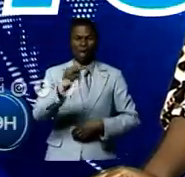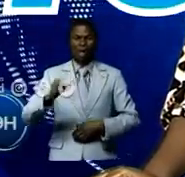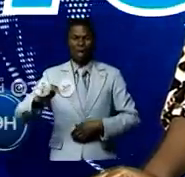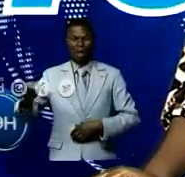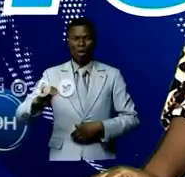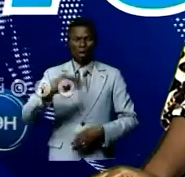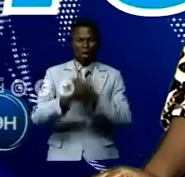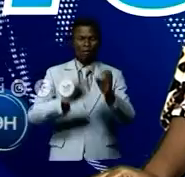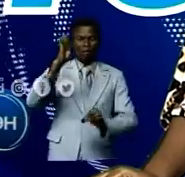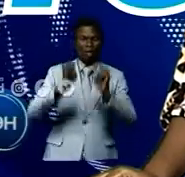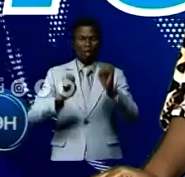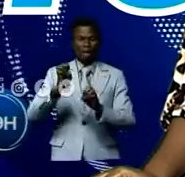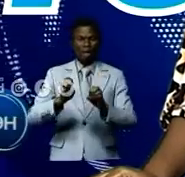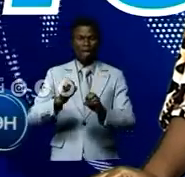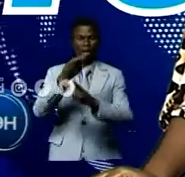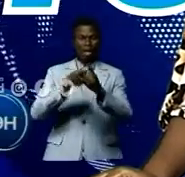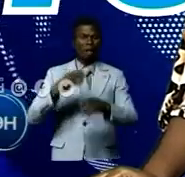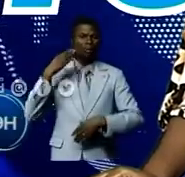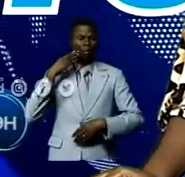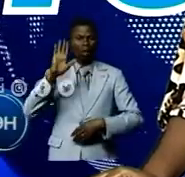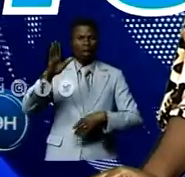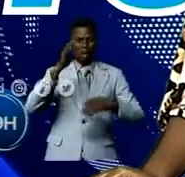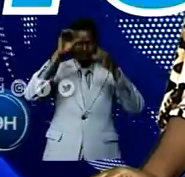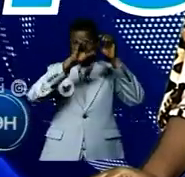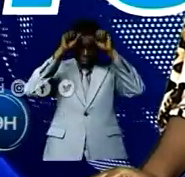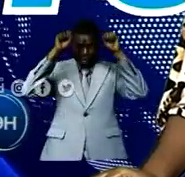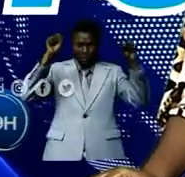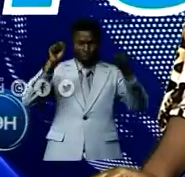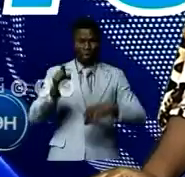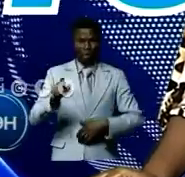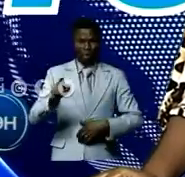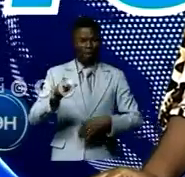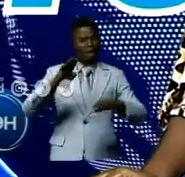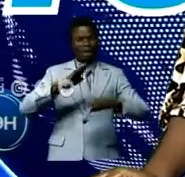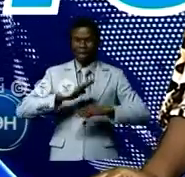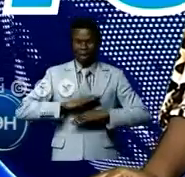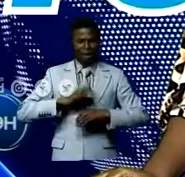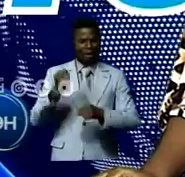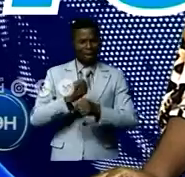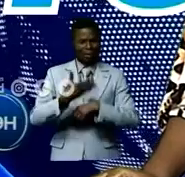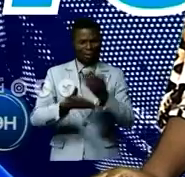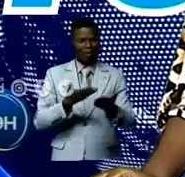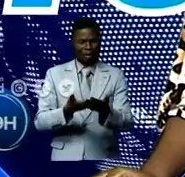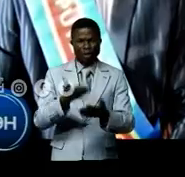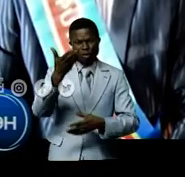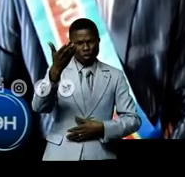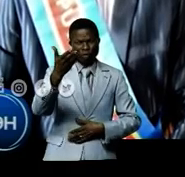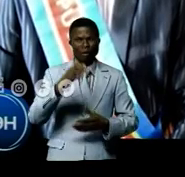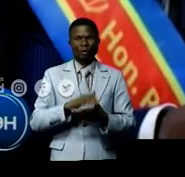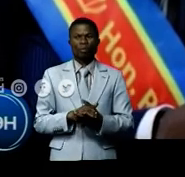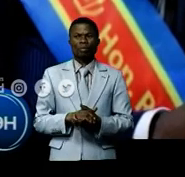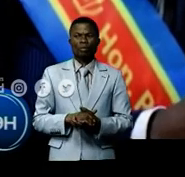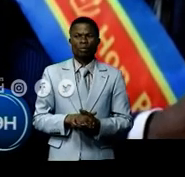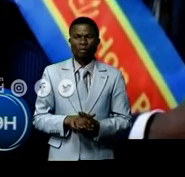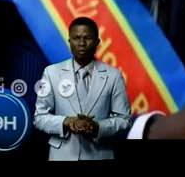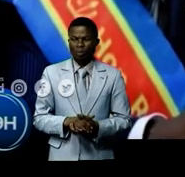à l'évaluation de la session de mars. Sa présidente Gertrude Kiembo s'est dite satisfaite du travail abattu. L'Assemblée